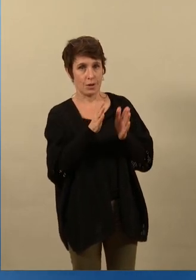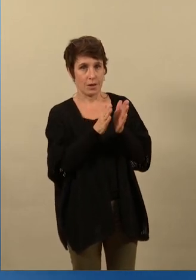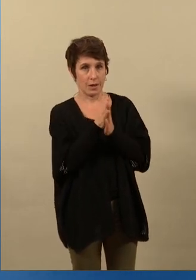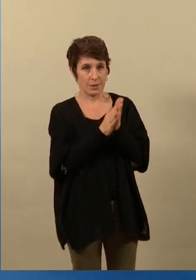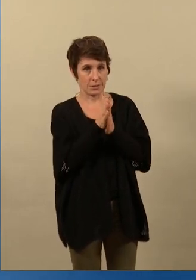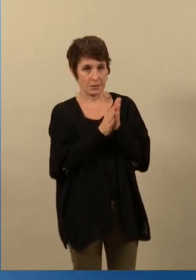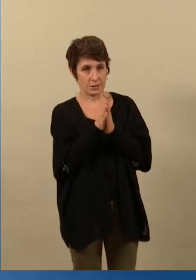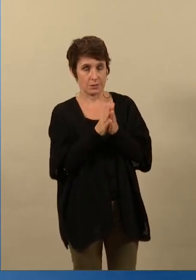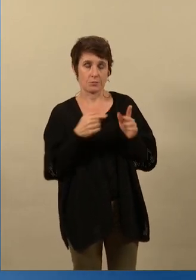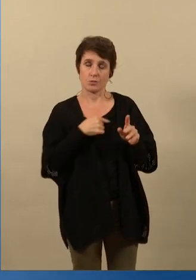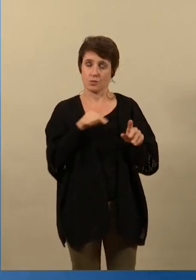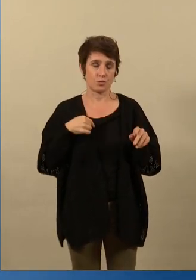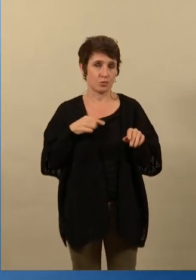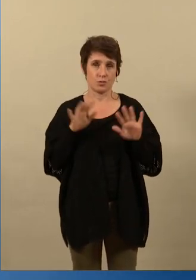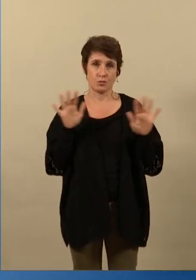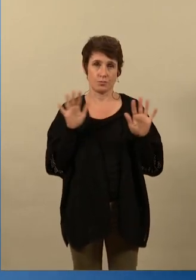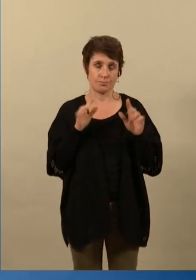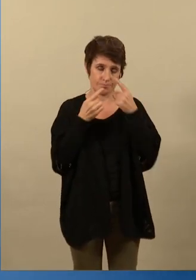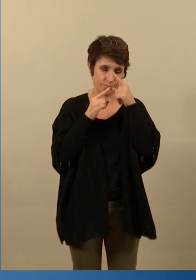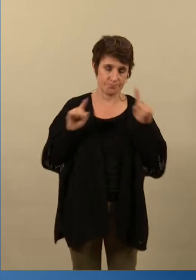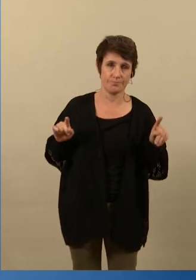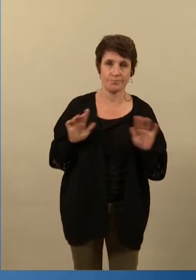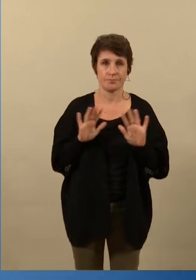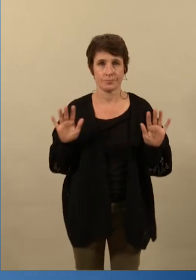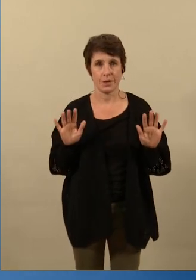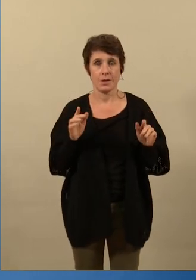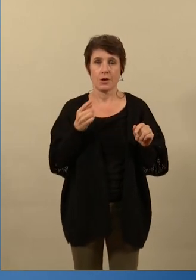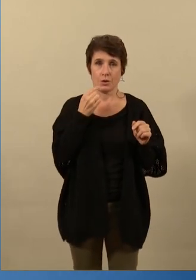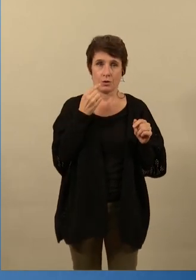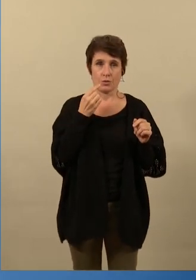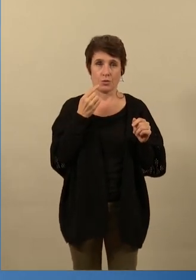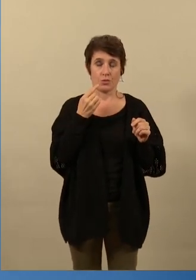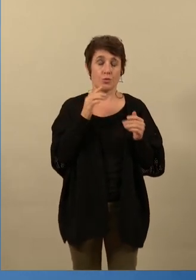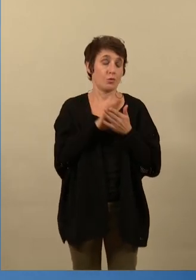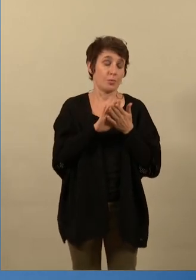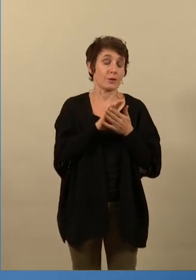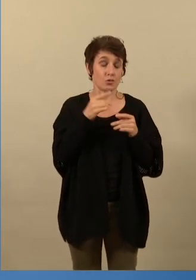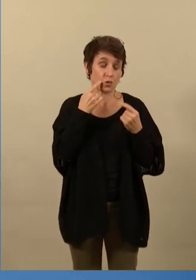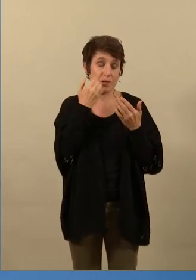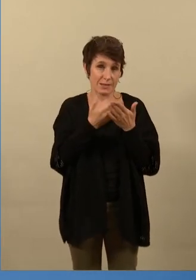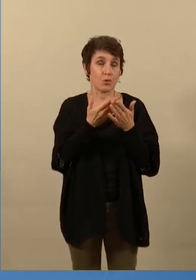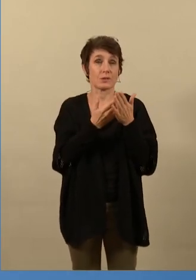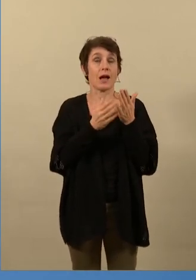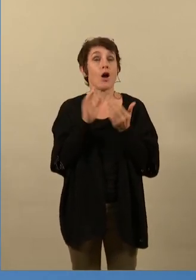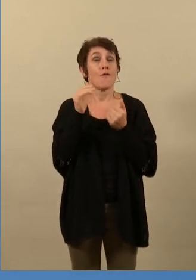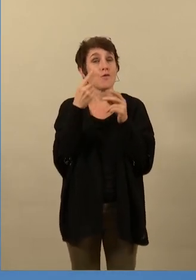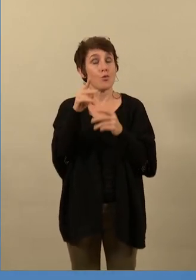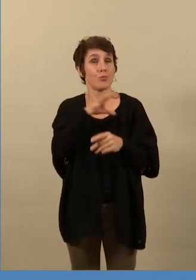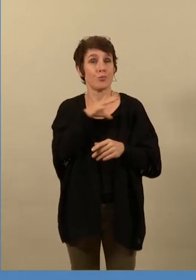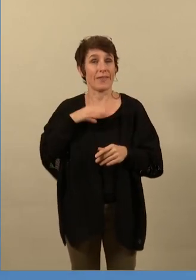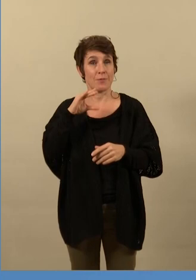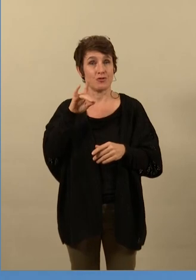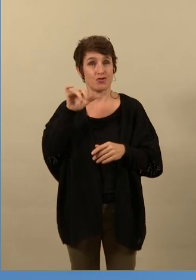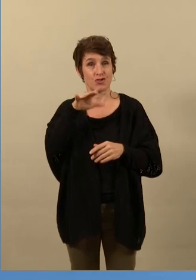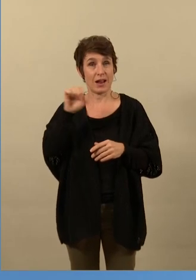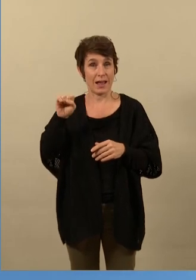pour adopter le le vœu que présente Émilie Chalas si ce vœ été rejeté nous